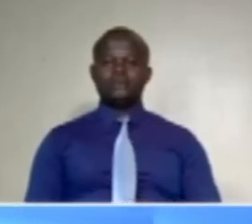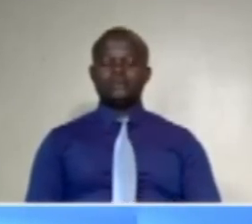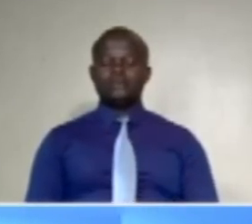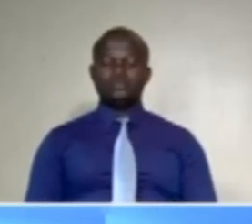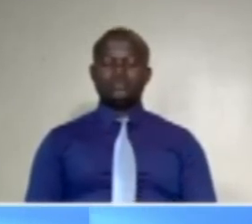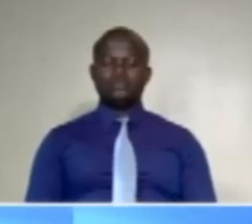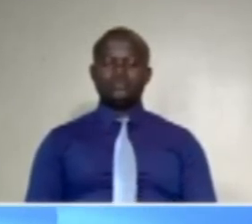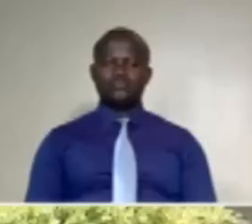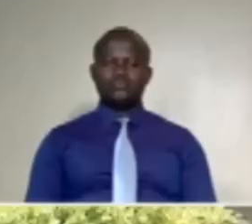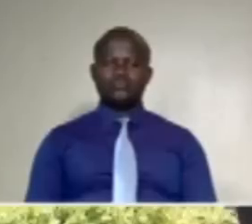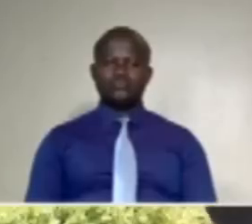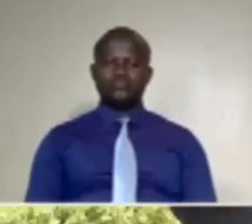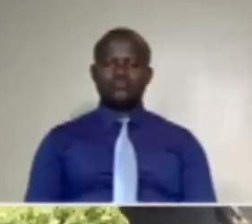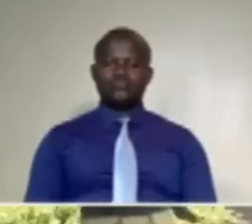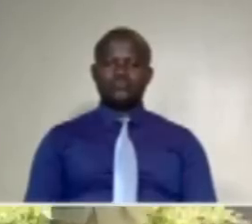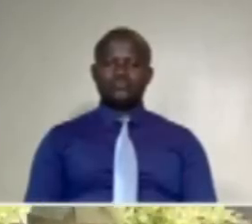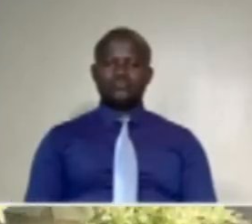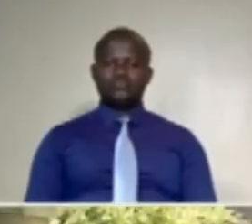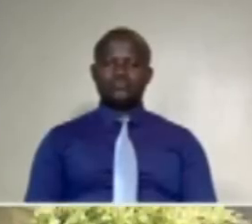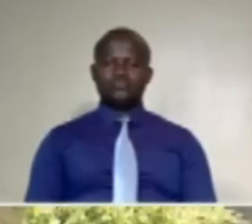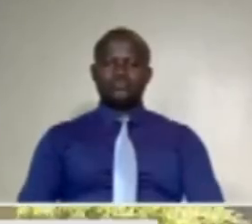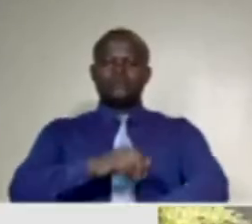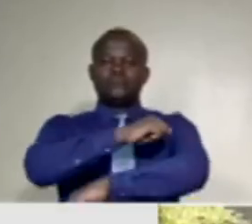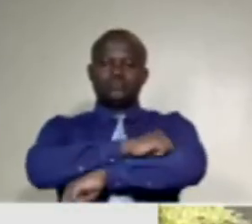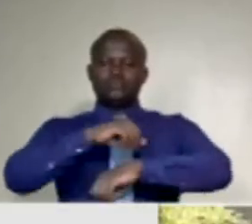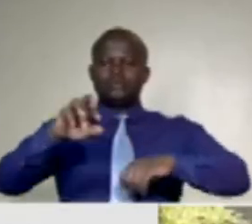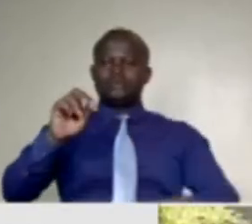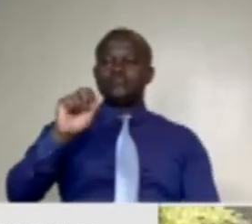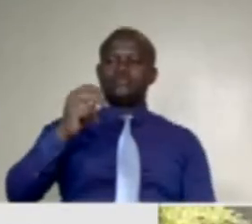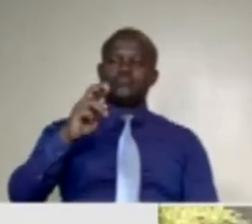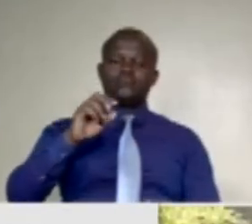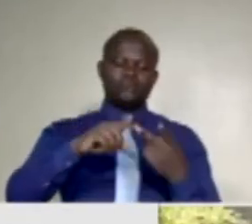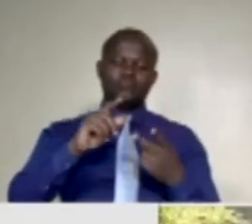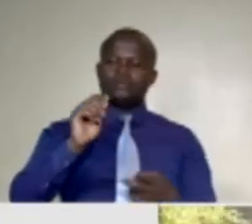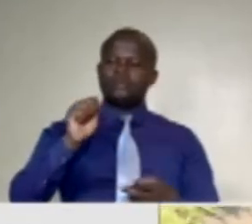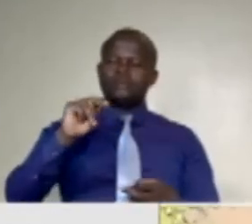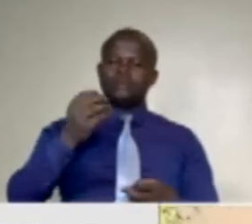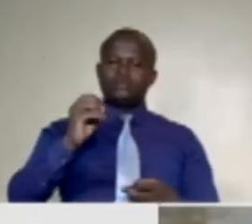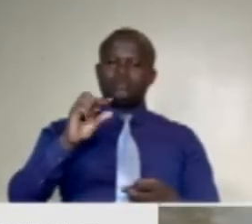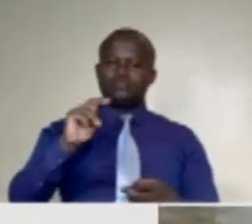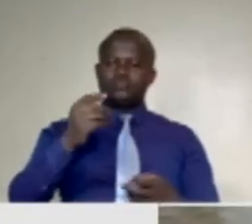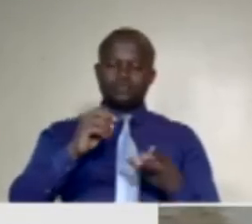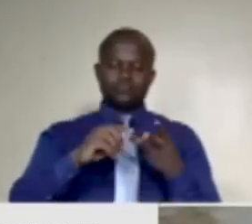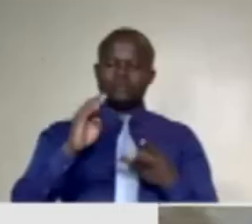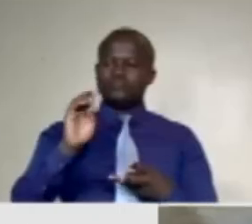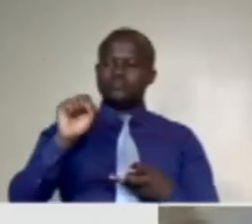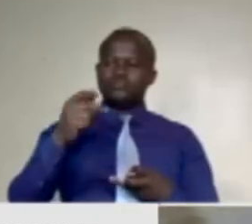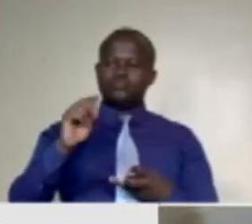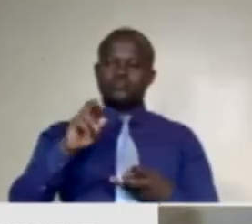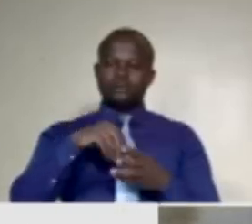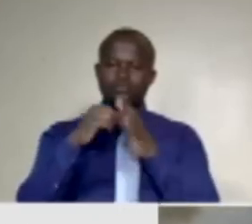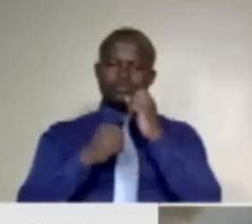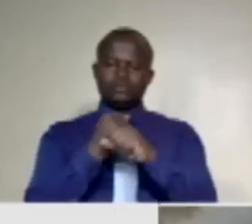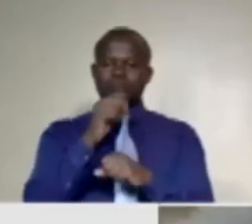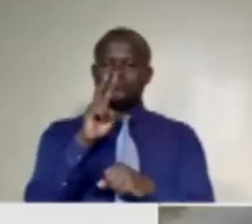baratugeze nk'irambuye. Amashuri biri mu mirenge ya Rangiro, Kanjongo na Bushekeri muri 2007 nibwo